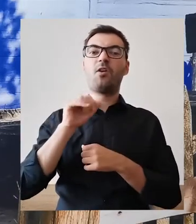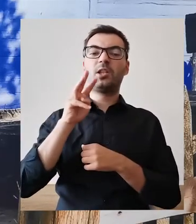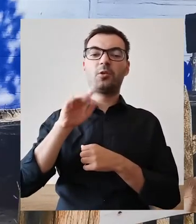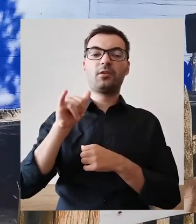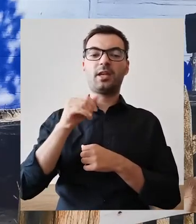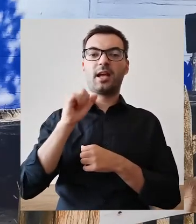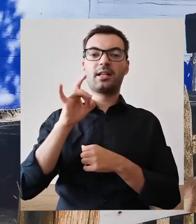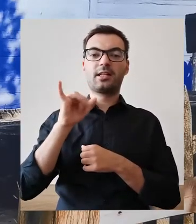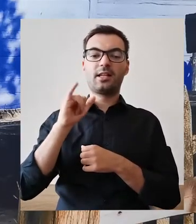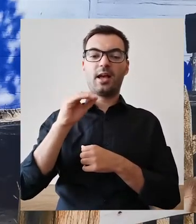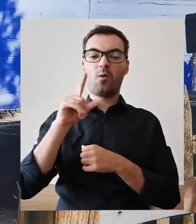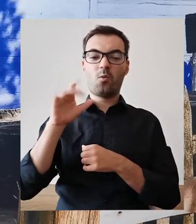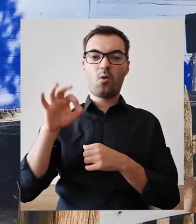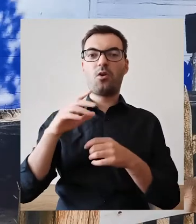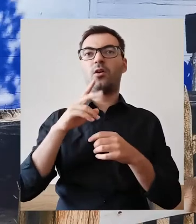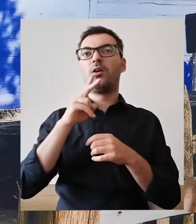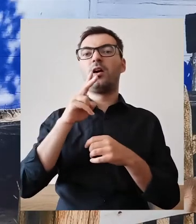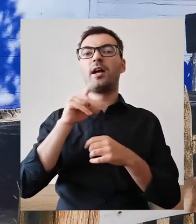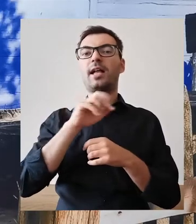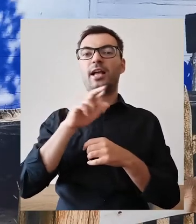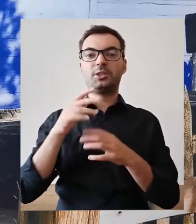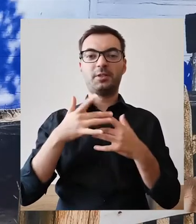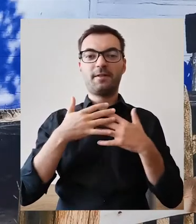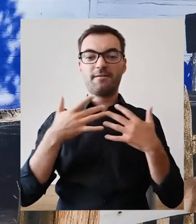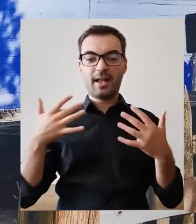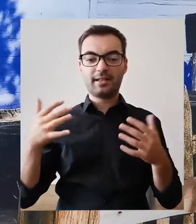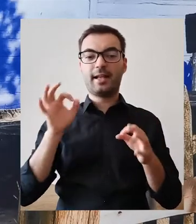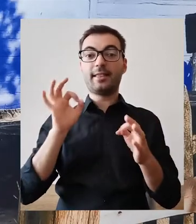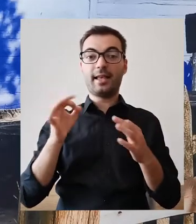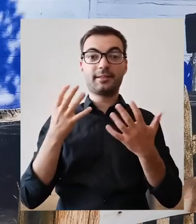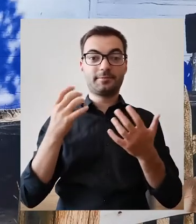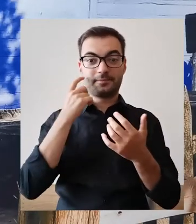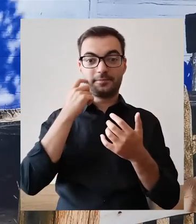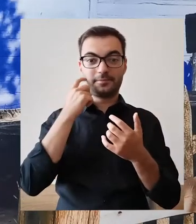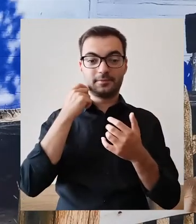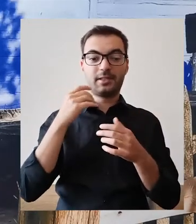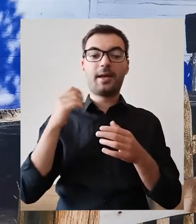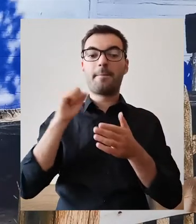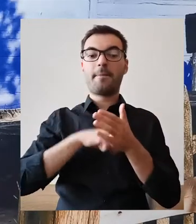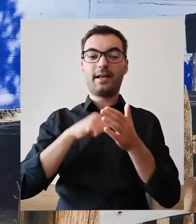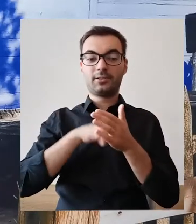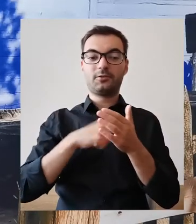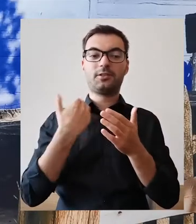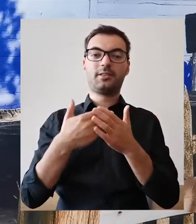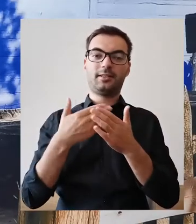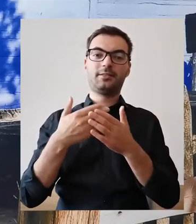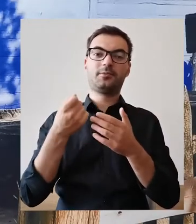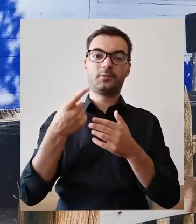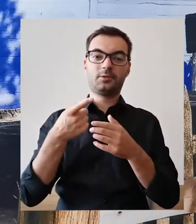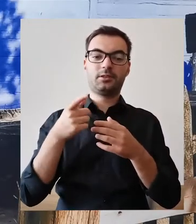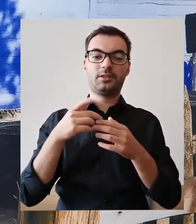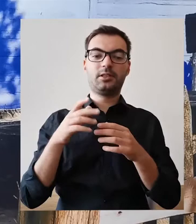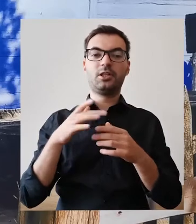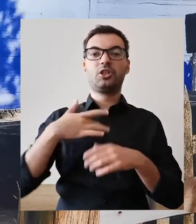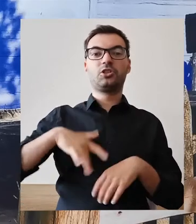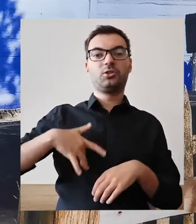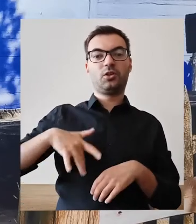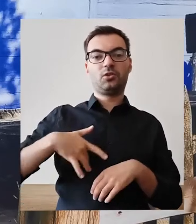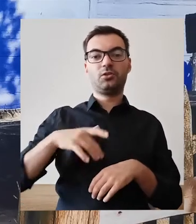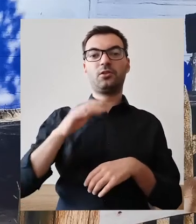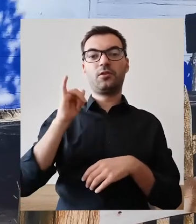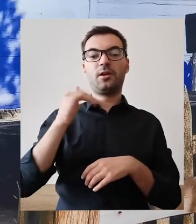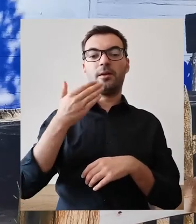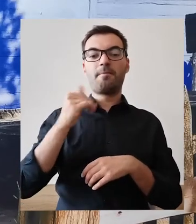giełda to kazimierza wielkiego a tym razem jesteśmy już na mazowszu a zatem mamy do czynienia z książętami